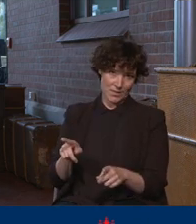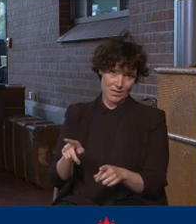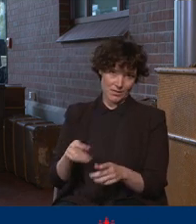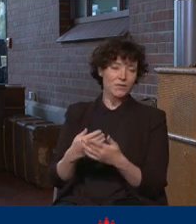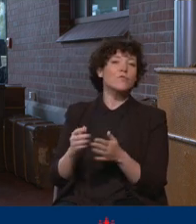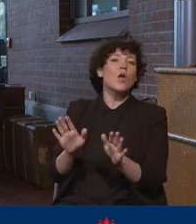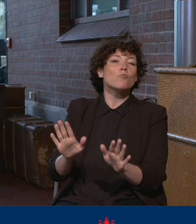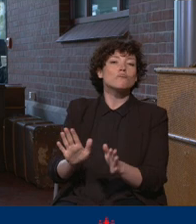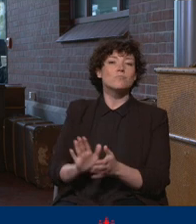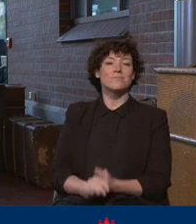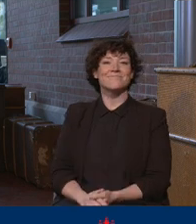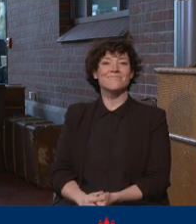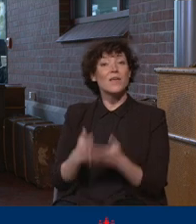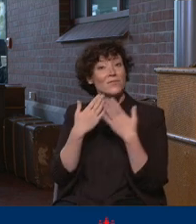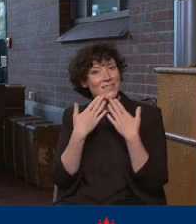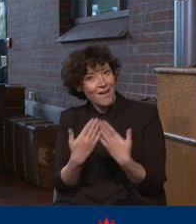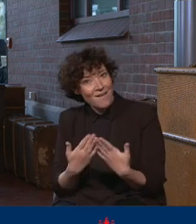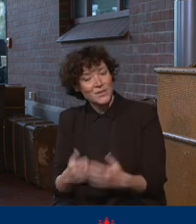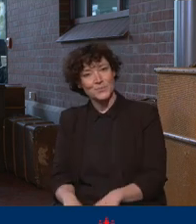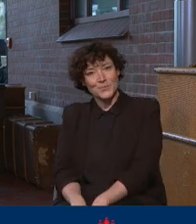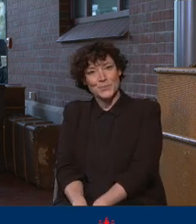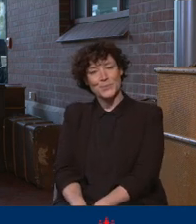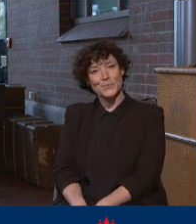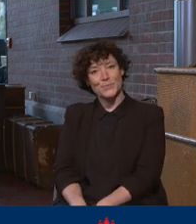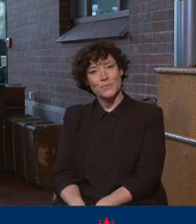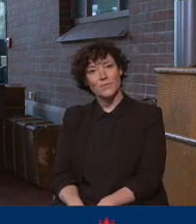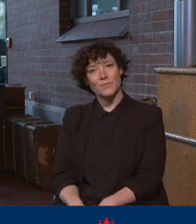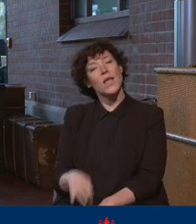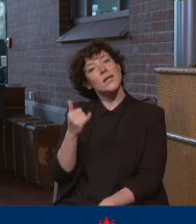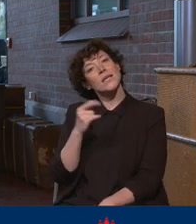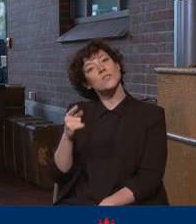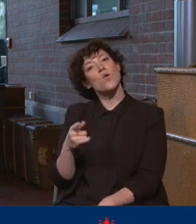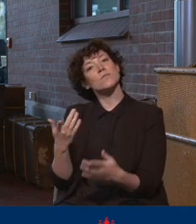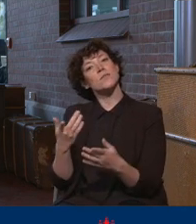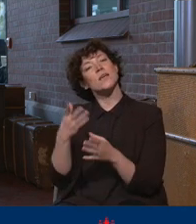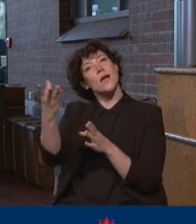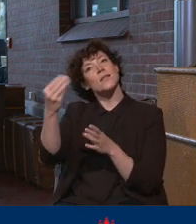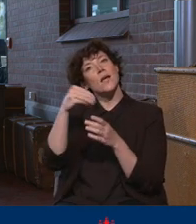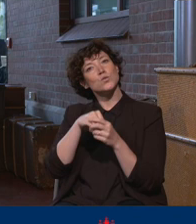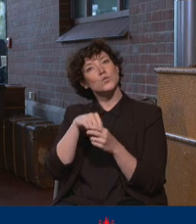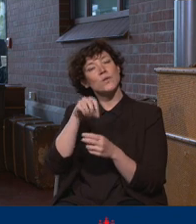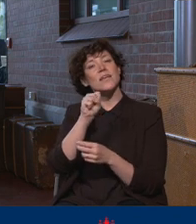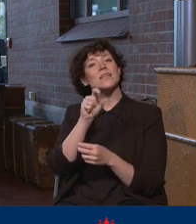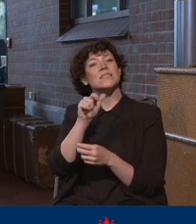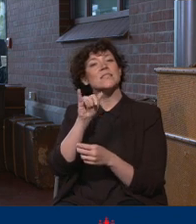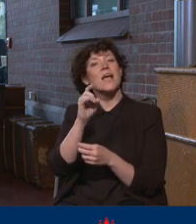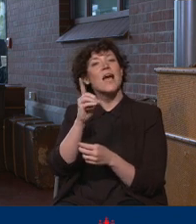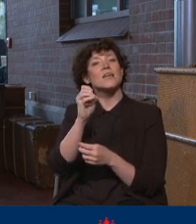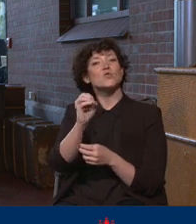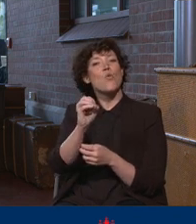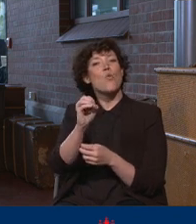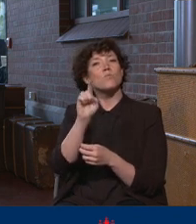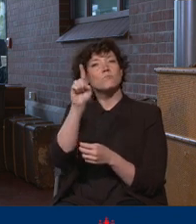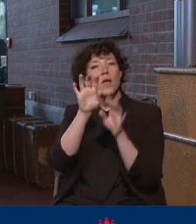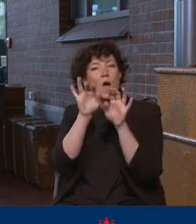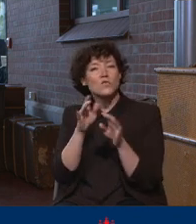vielen dank ich nehme mal ein statement eigentlich auch mit dazu dass sie hierbei slater sehen es sollte eine bessere